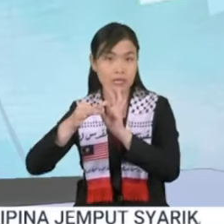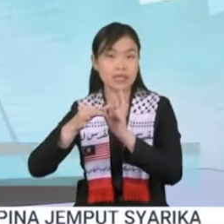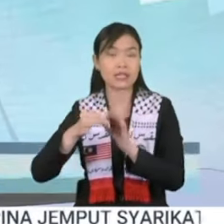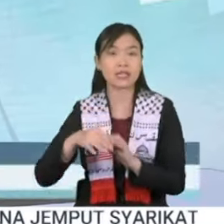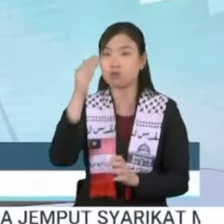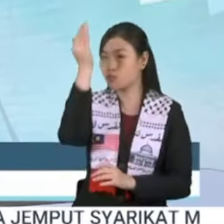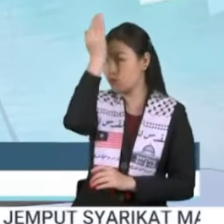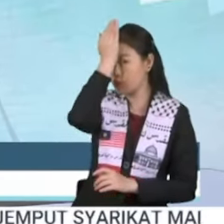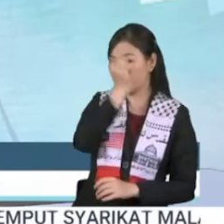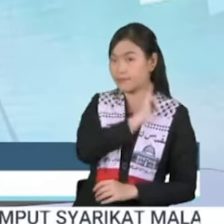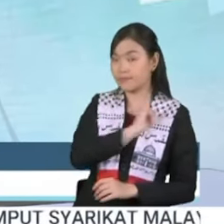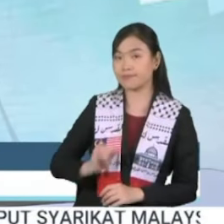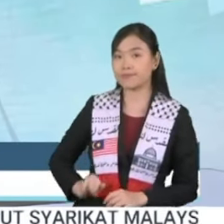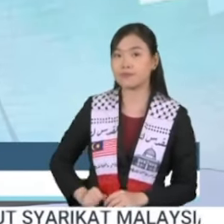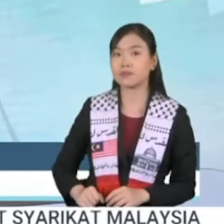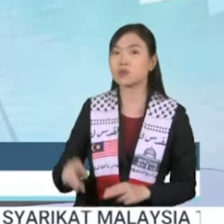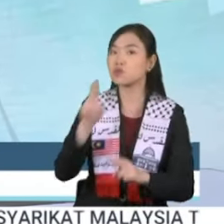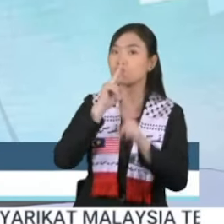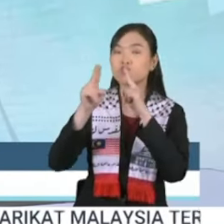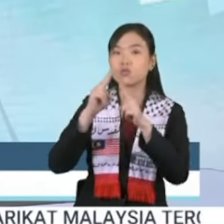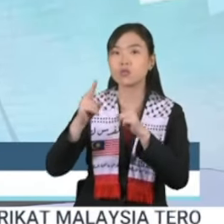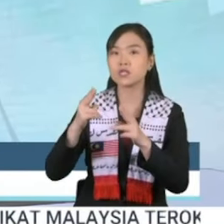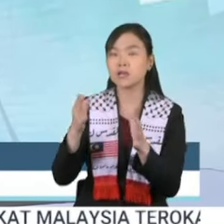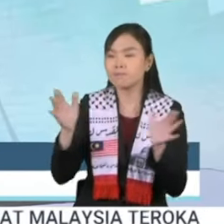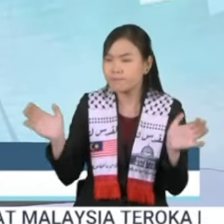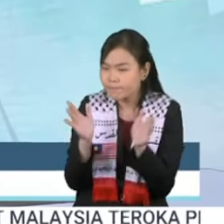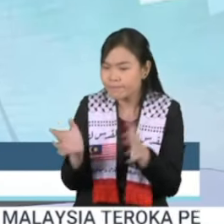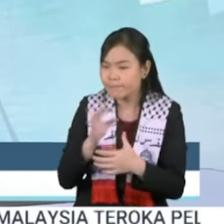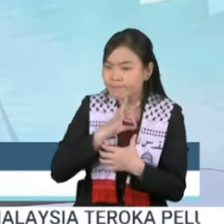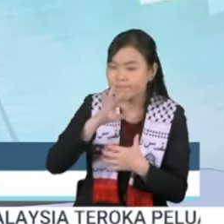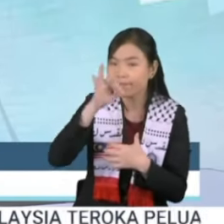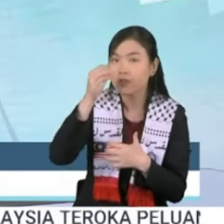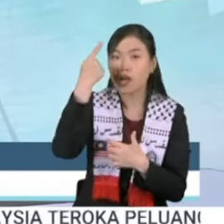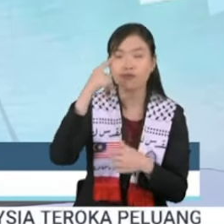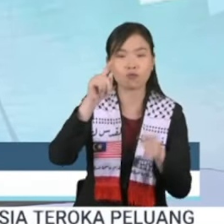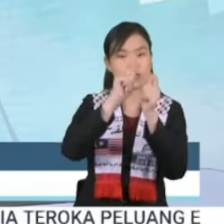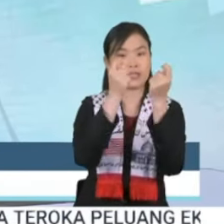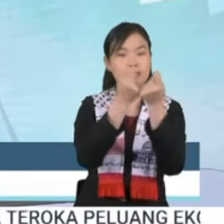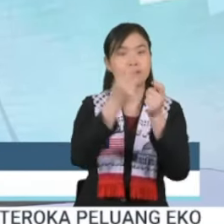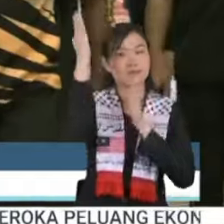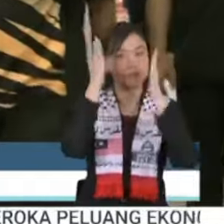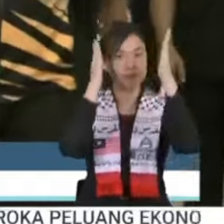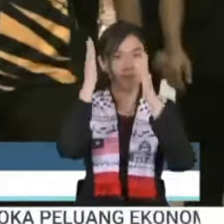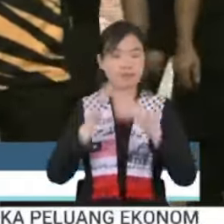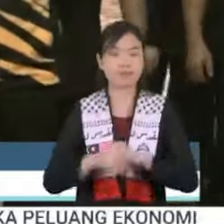Agong Sultan Ibrahim menzahirkan kata-kata semangat buat kontinjen negara.